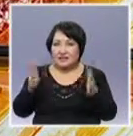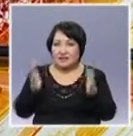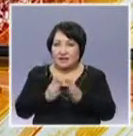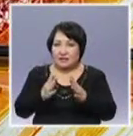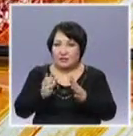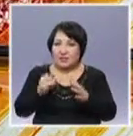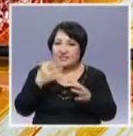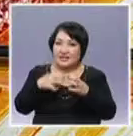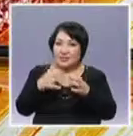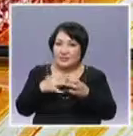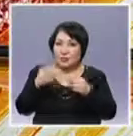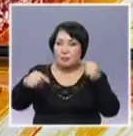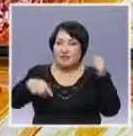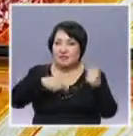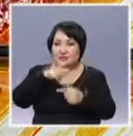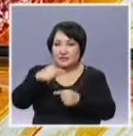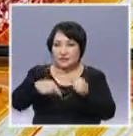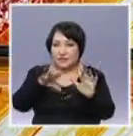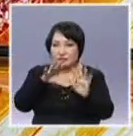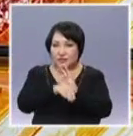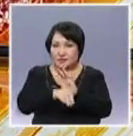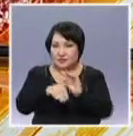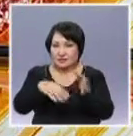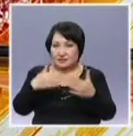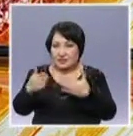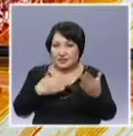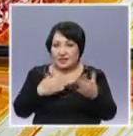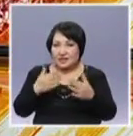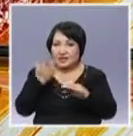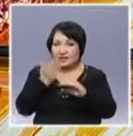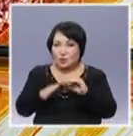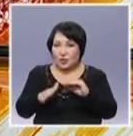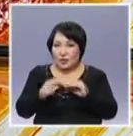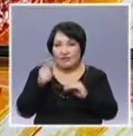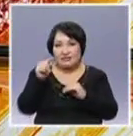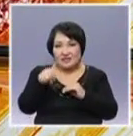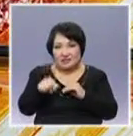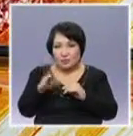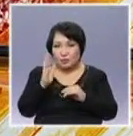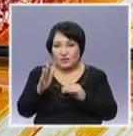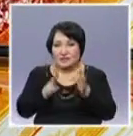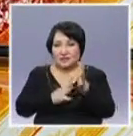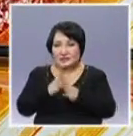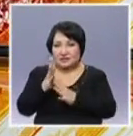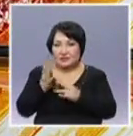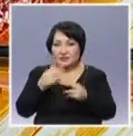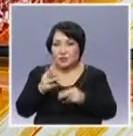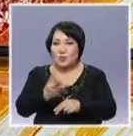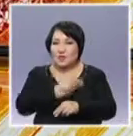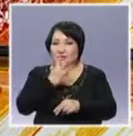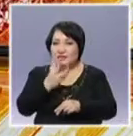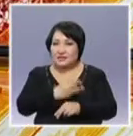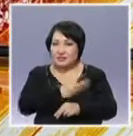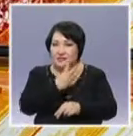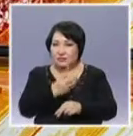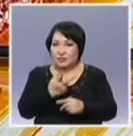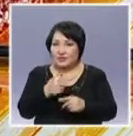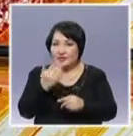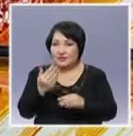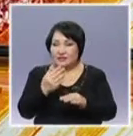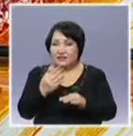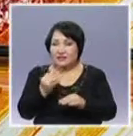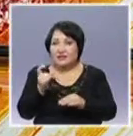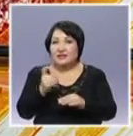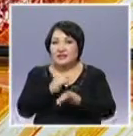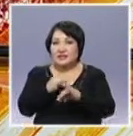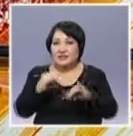И, соответственно, сейчас доля от них будет расти. И, кроме того, вот это вот стимул для их развития есть. Поэтому малый